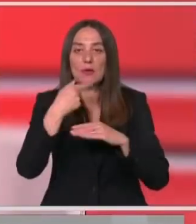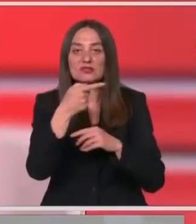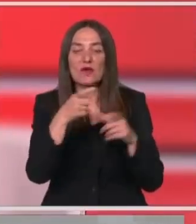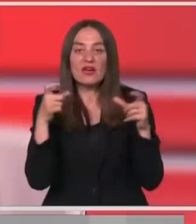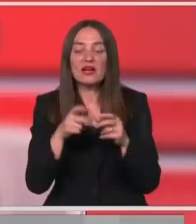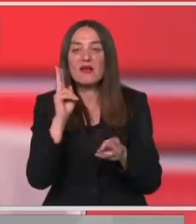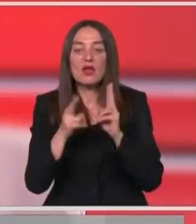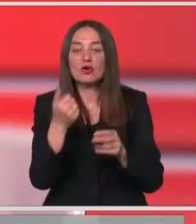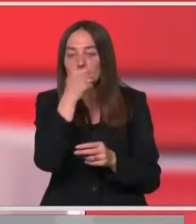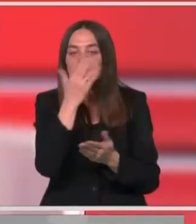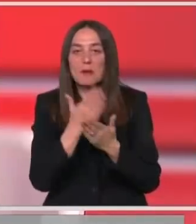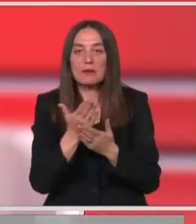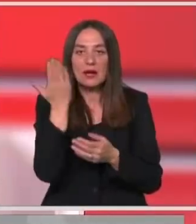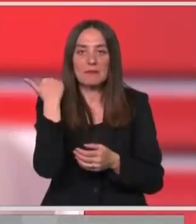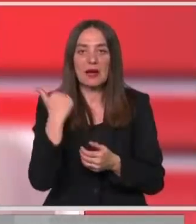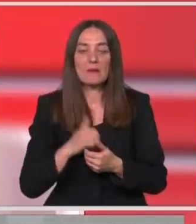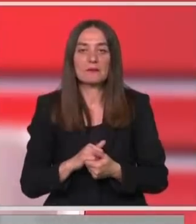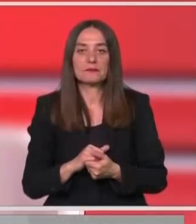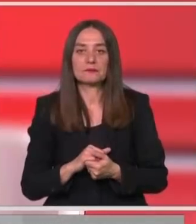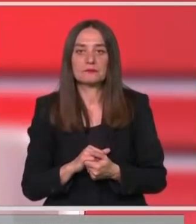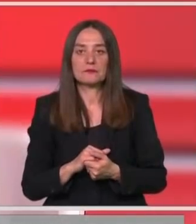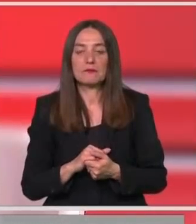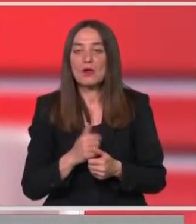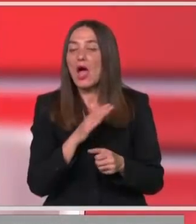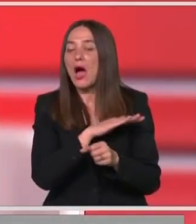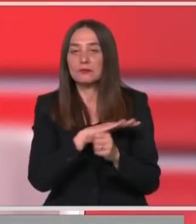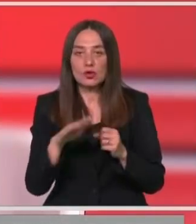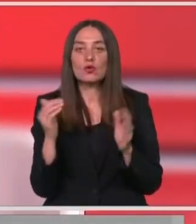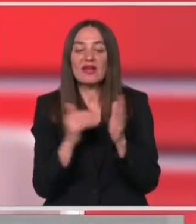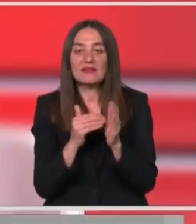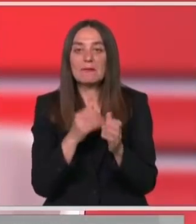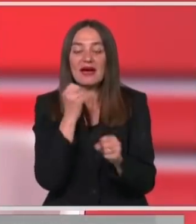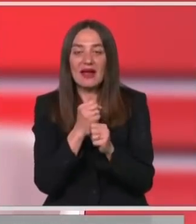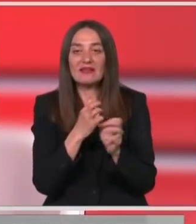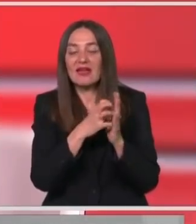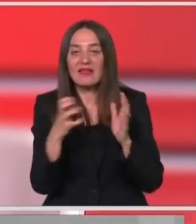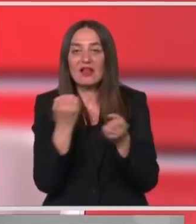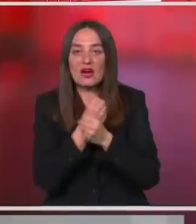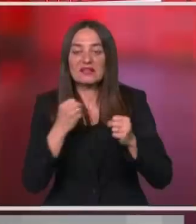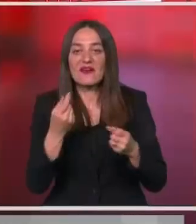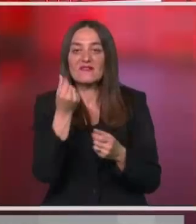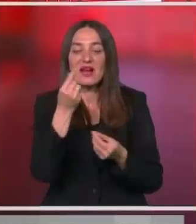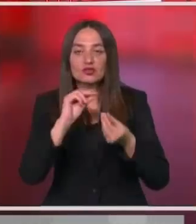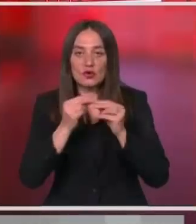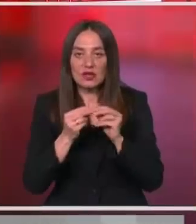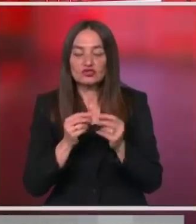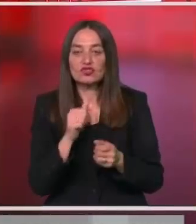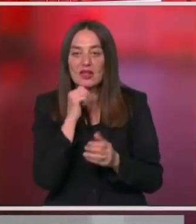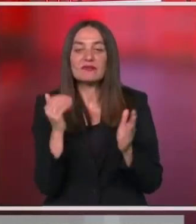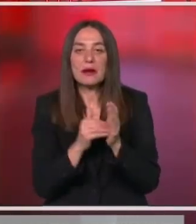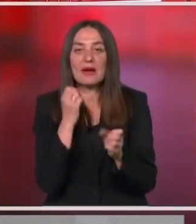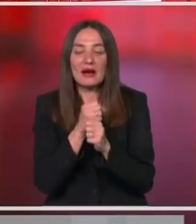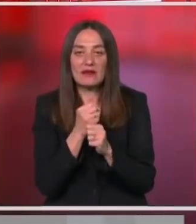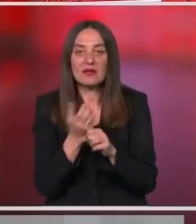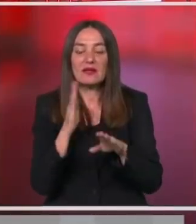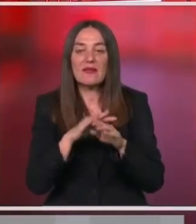krize nego što smo bili pozicionirani pre? Apsolutno, treba raditi na daljem razvoju finansijskog tržišta i treba raditi